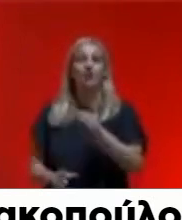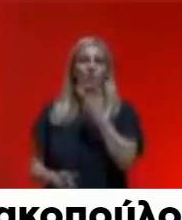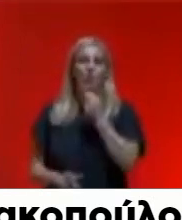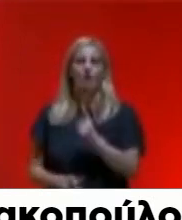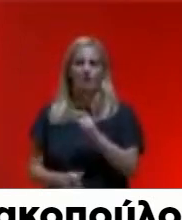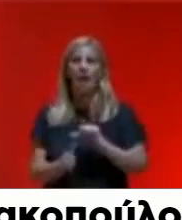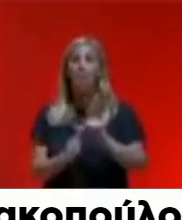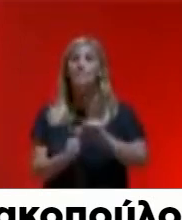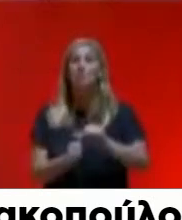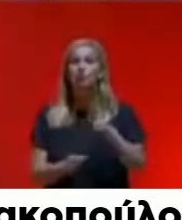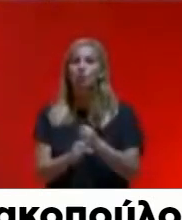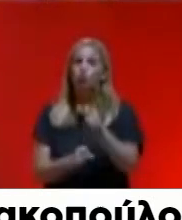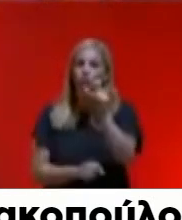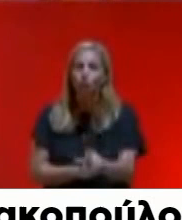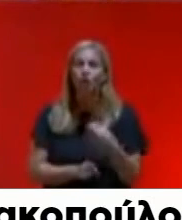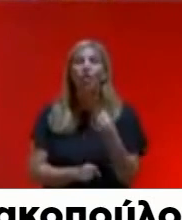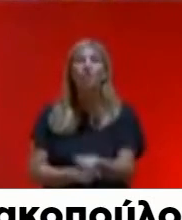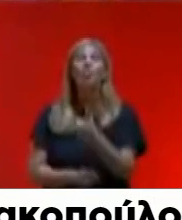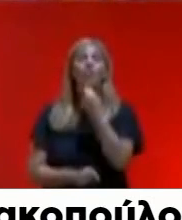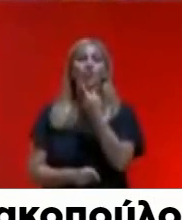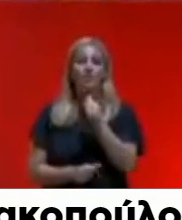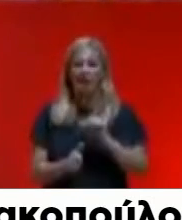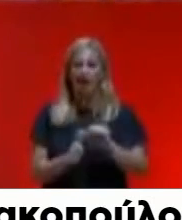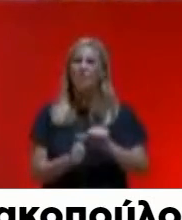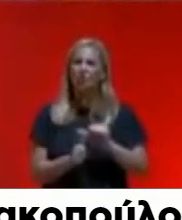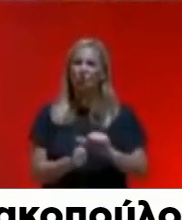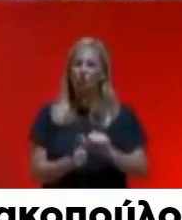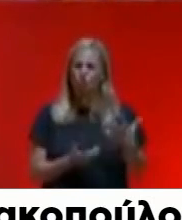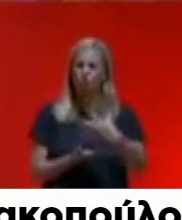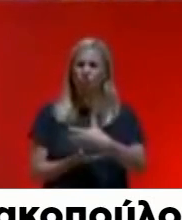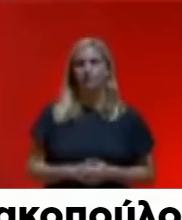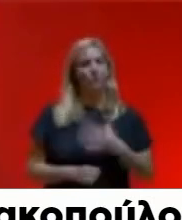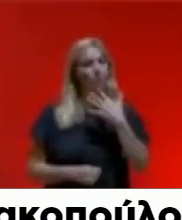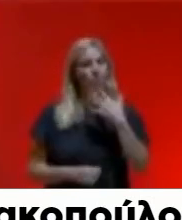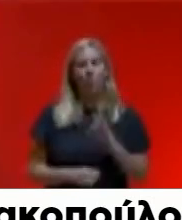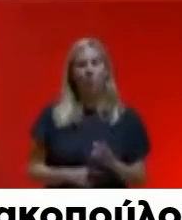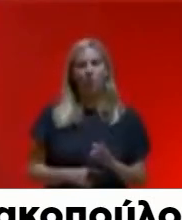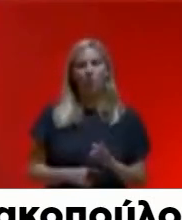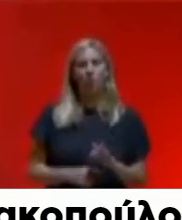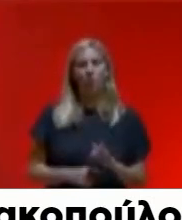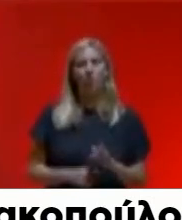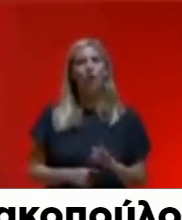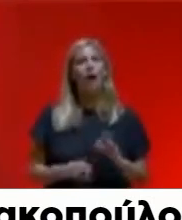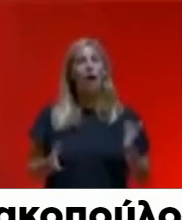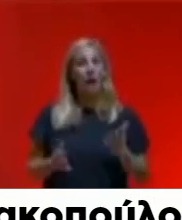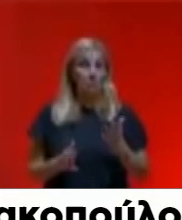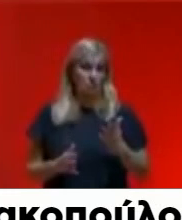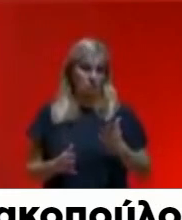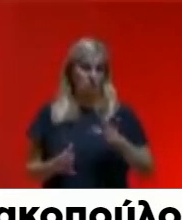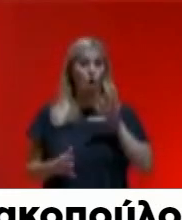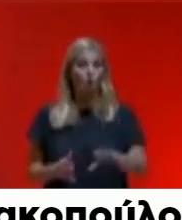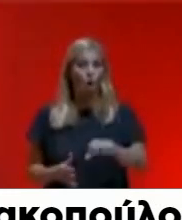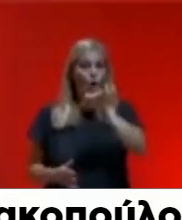πορεία που πραγματικά πιστεύουμε ότι η χώρα μας έχει ανάγκη περισσότερο από ποτέ. Έναν ισχυρό ΣΥΡΙΖΑ Προοδευτική Συμμαχία, μια